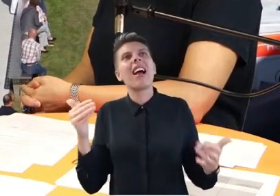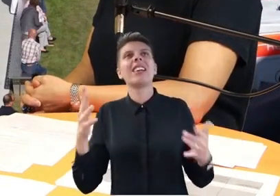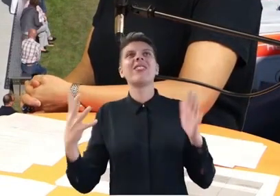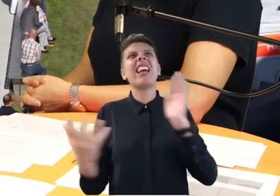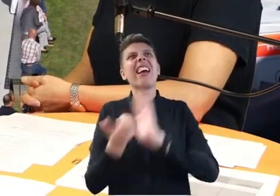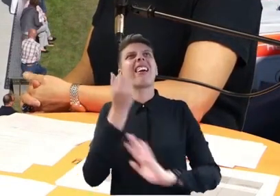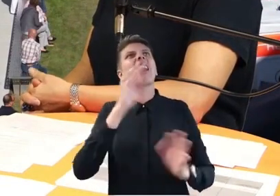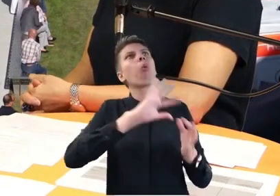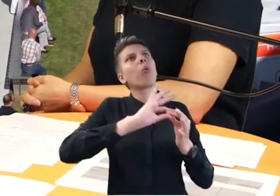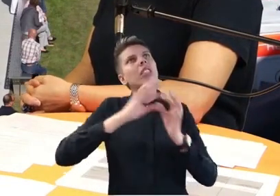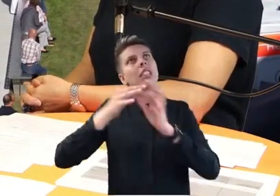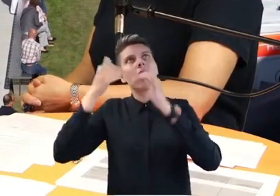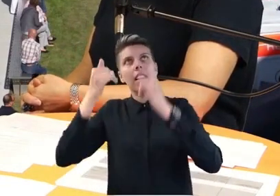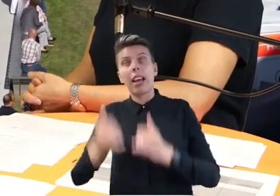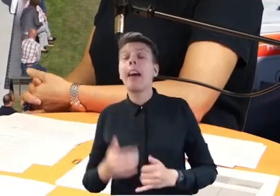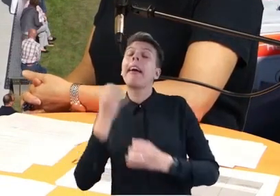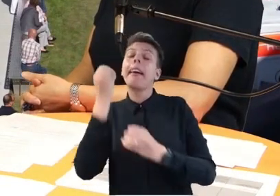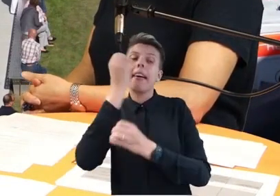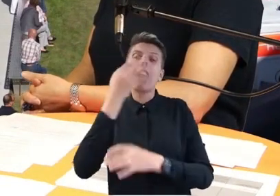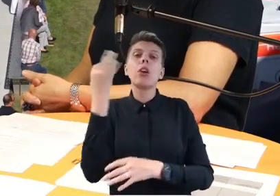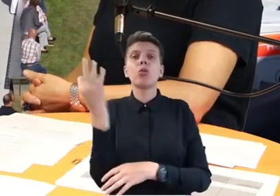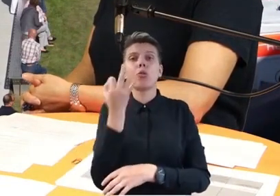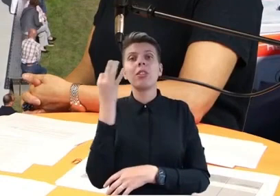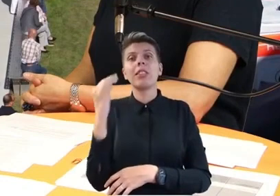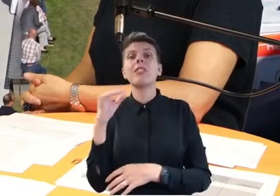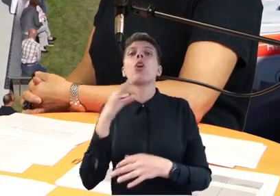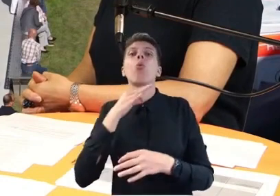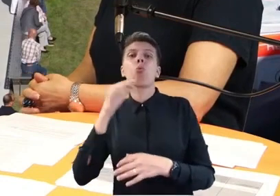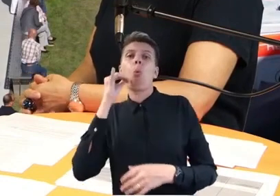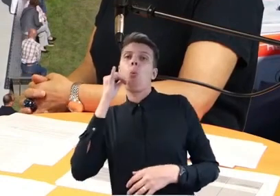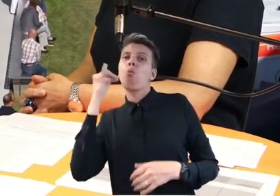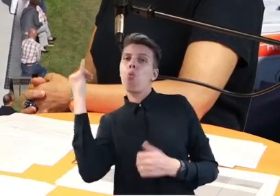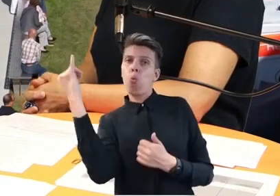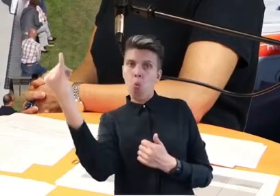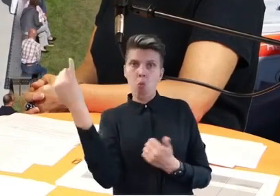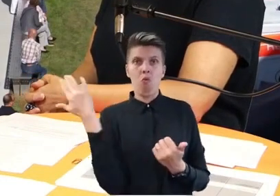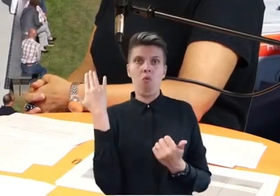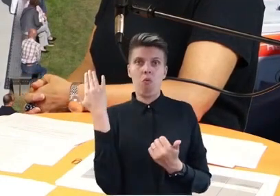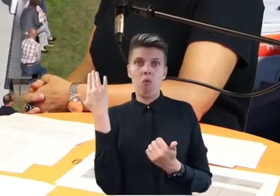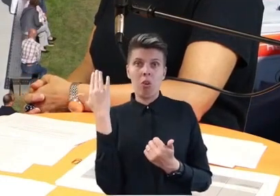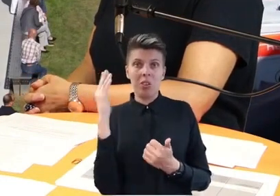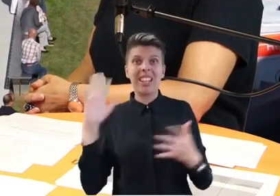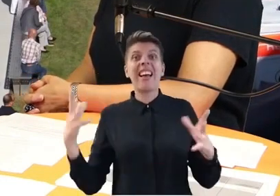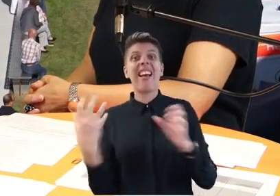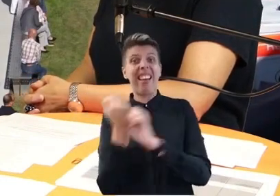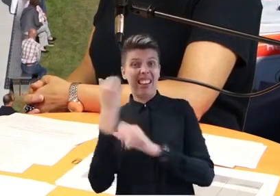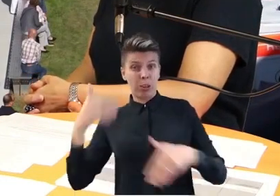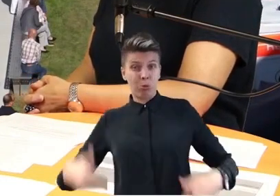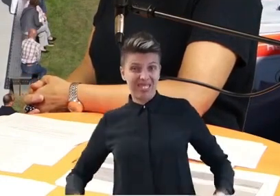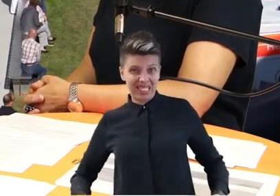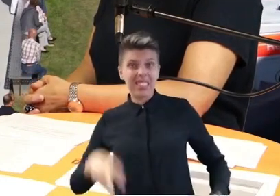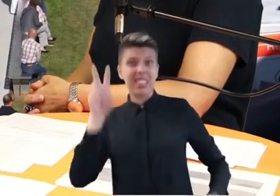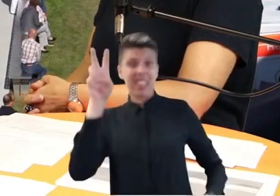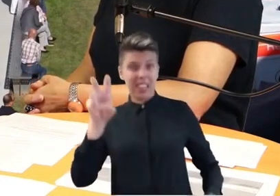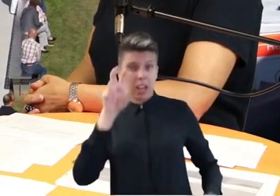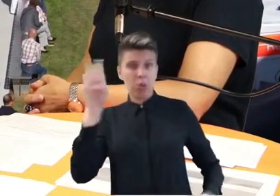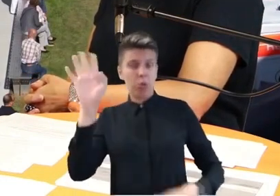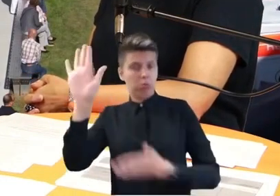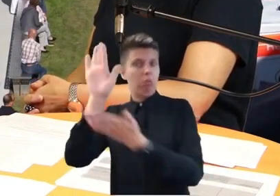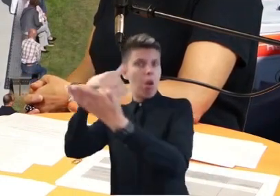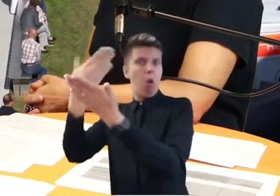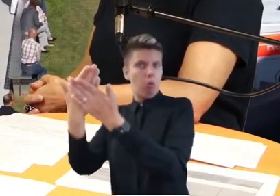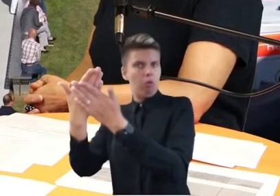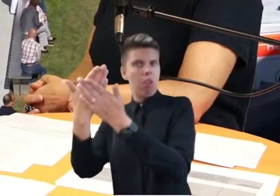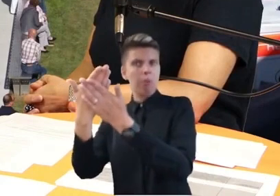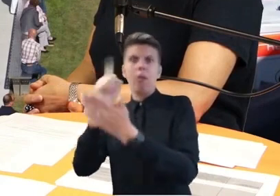dann der Notruf gewählt und der Rettungsdienst und die Krankenhäuser sind dann dafür da, um diese Patienten zu versorgen oder diese Menschen zu